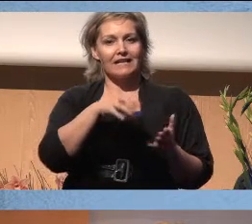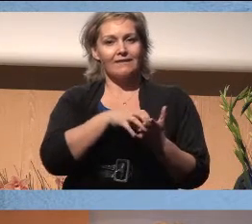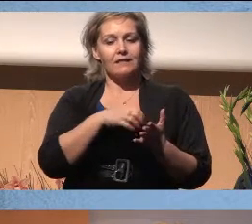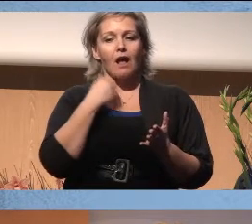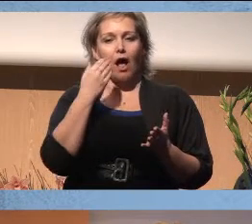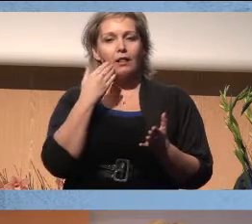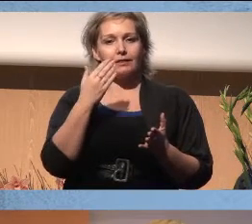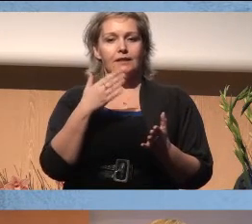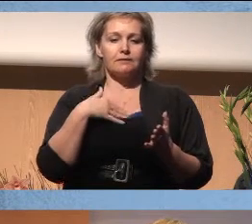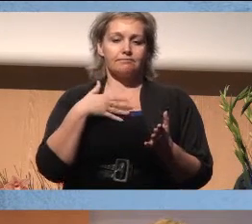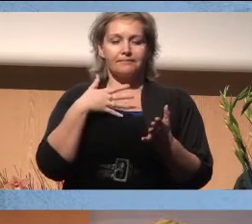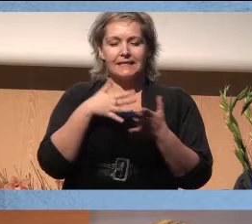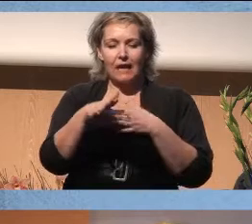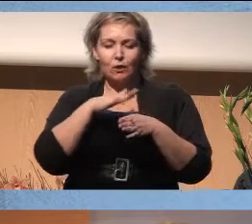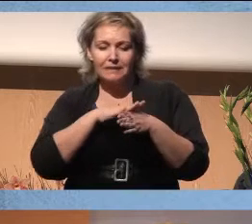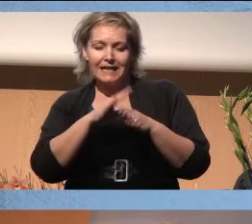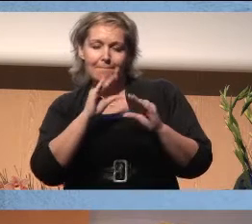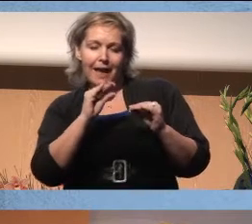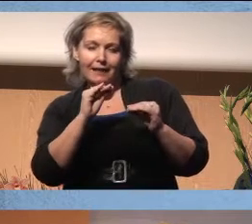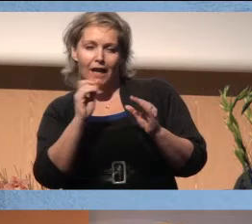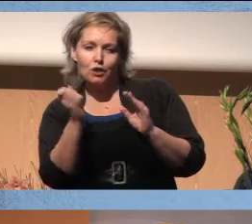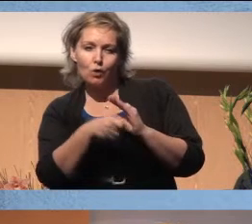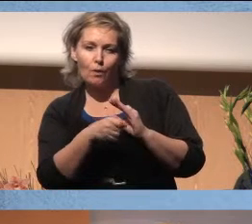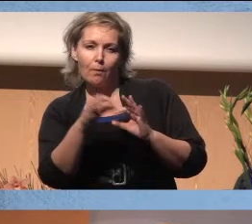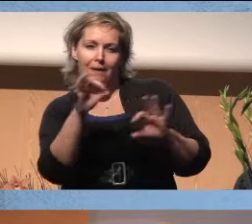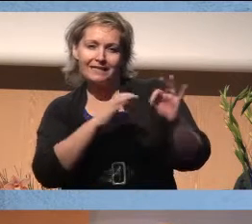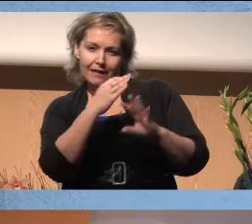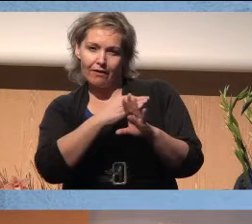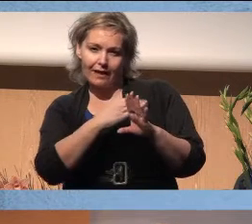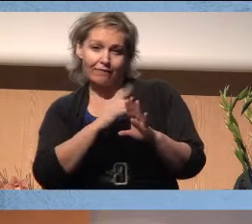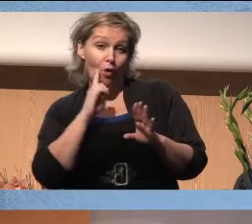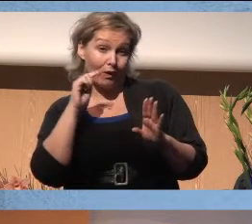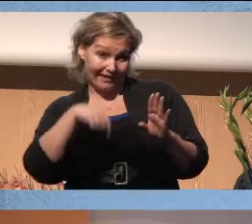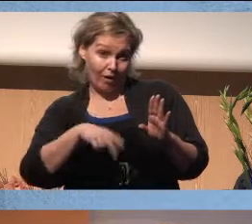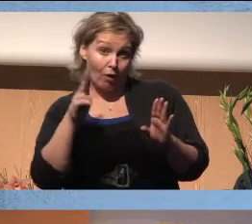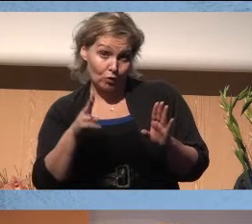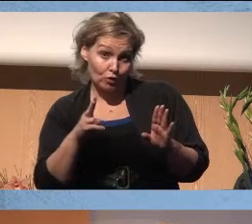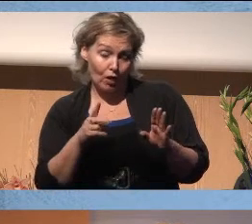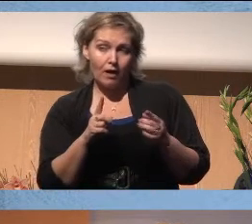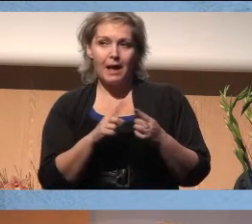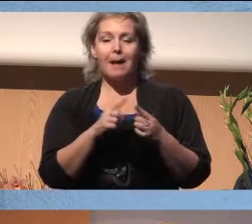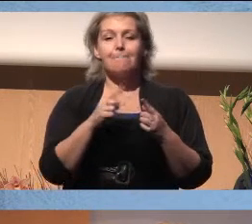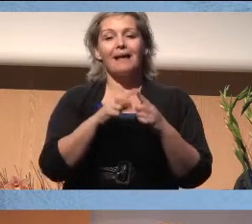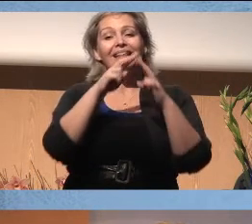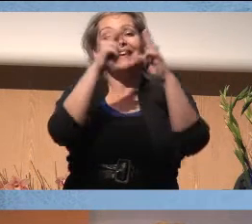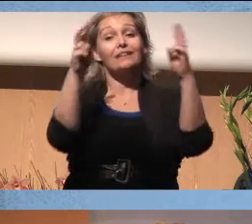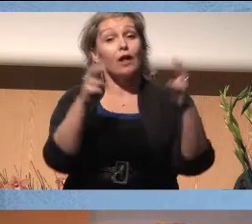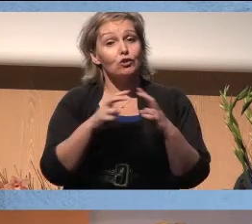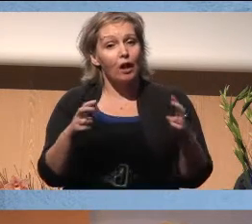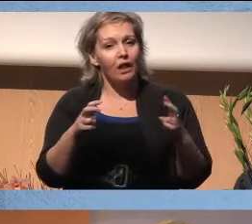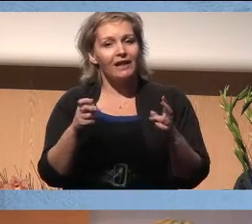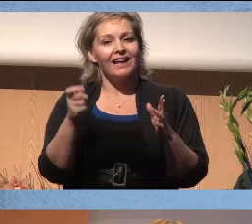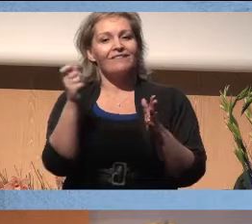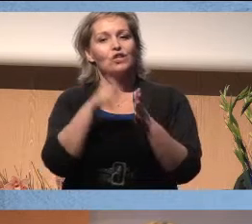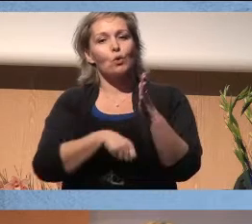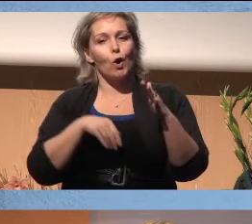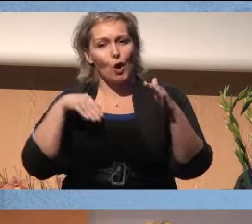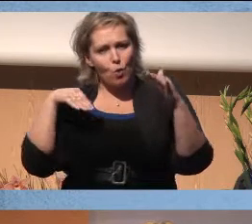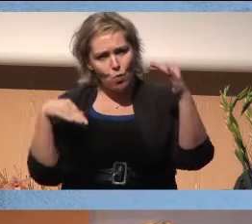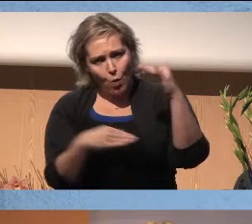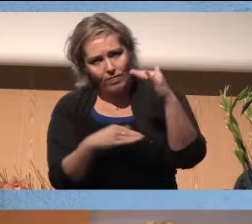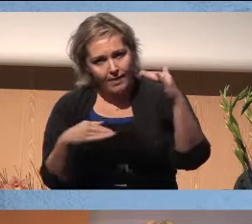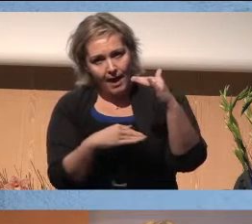alltid skårer gjennomsnittlig eller bedre på medisinsk kvalitet. Det har vi hørt i dag også. Men internasjonalt skårer vi under